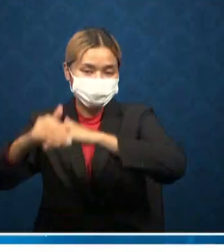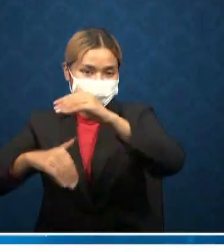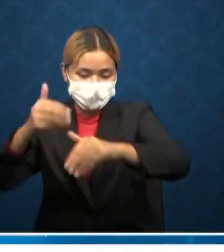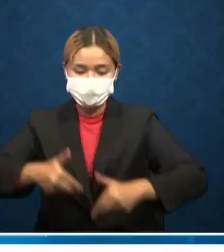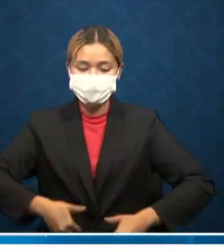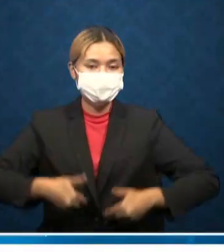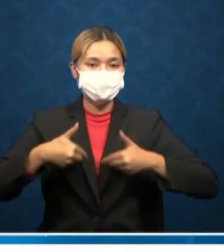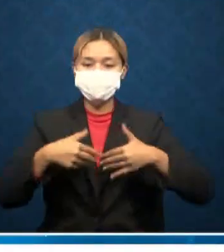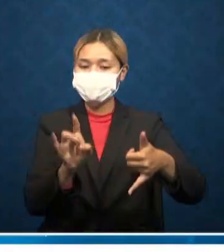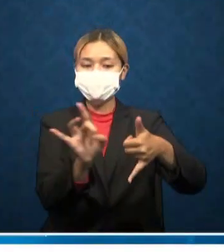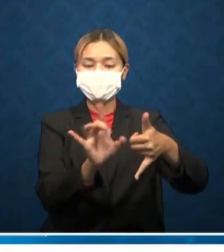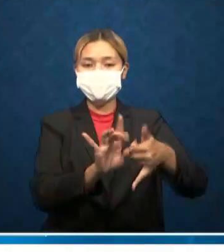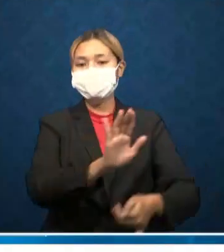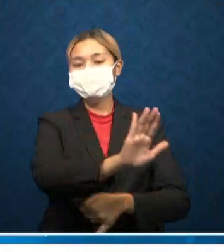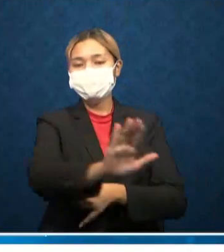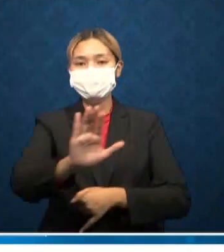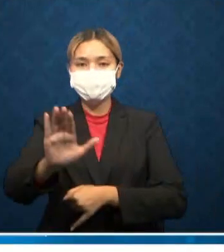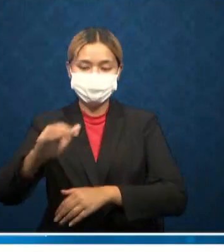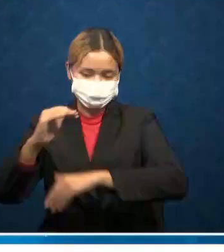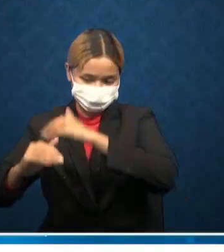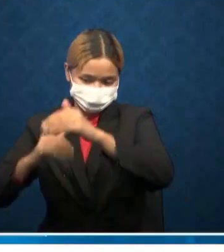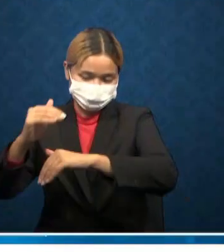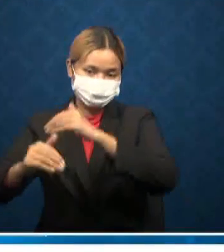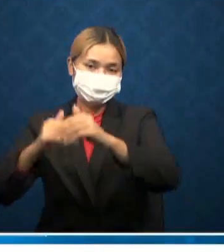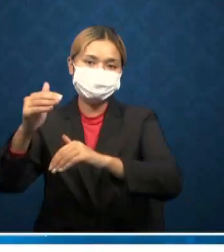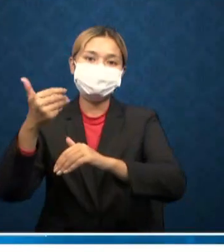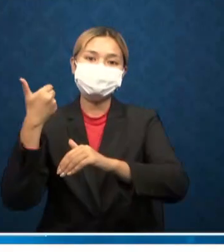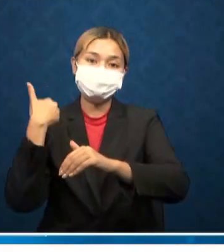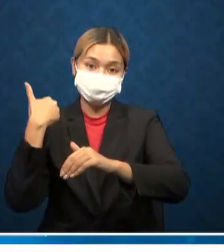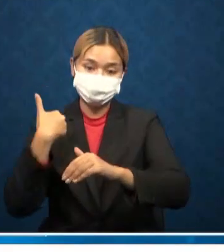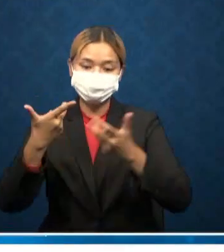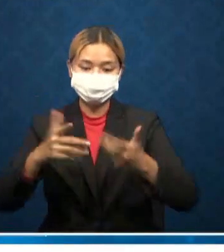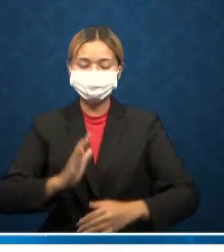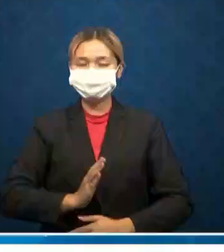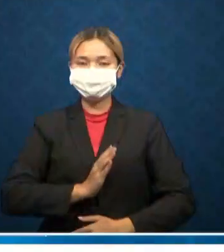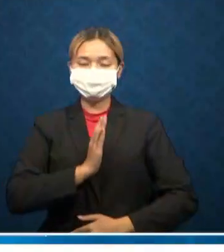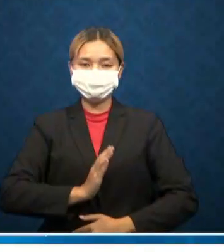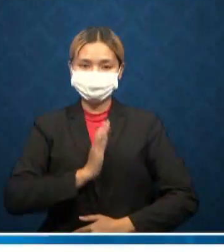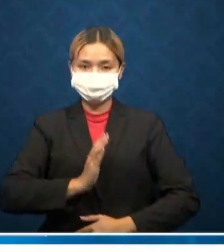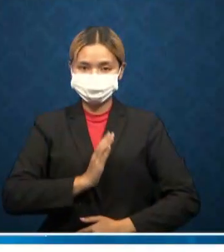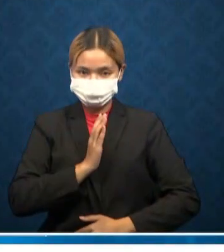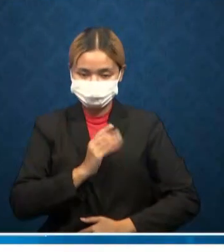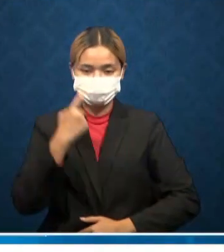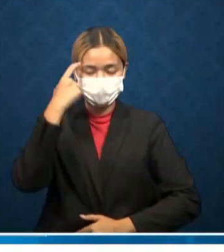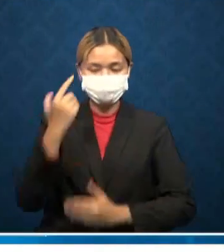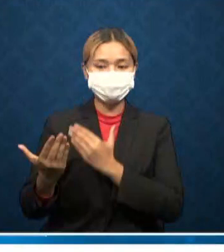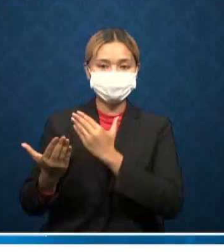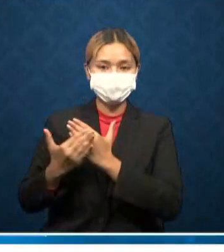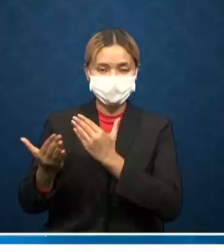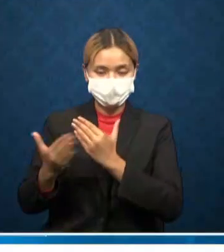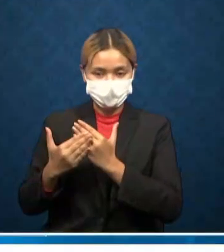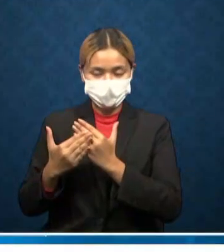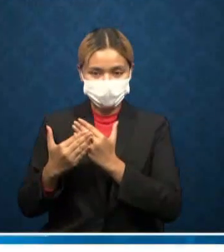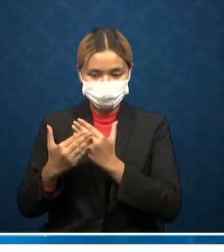ของประชาชนอย่างยั่งยืนพร้อมกับสร้างความภาคภูมิใจมีความตระหนักรู้กลัว